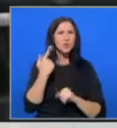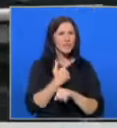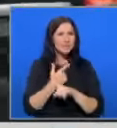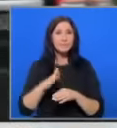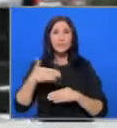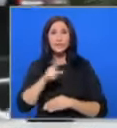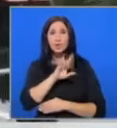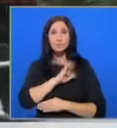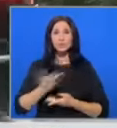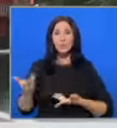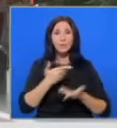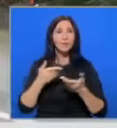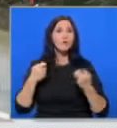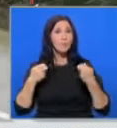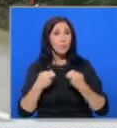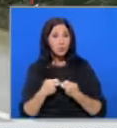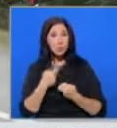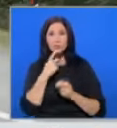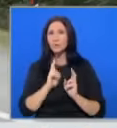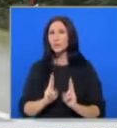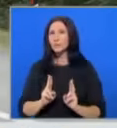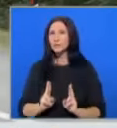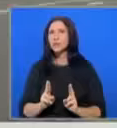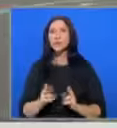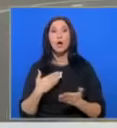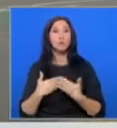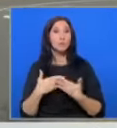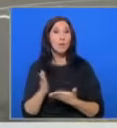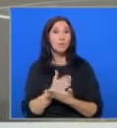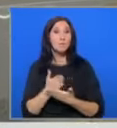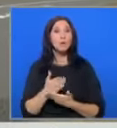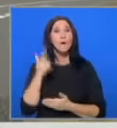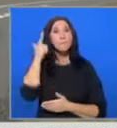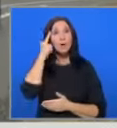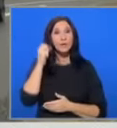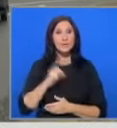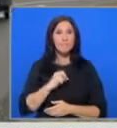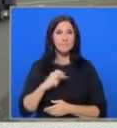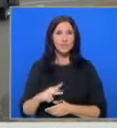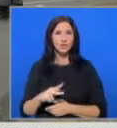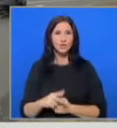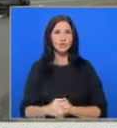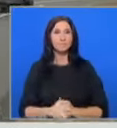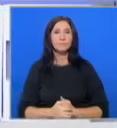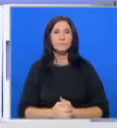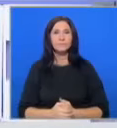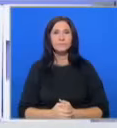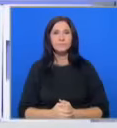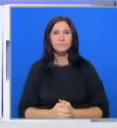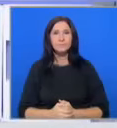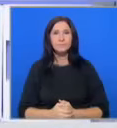след неуспешни преговори в Брюксел за нормализиране на отношенията между Белград и Прищина.